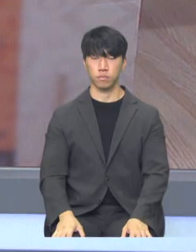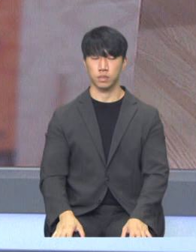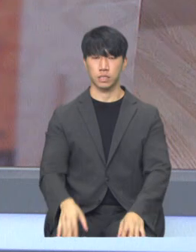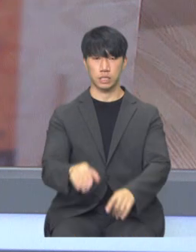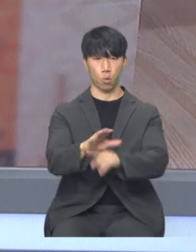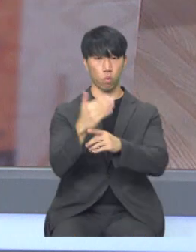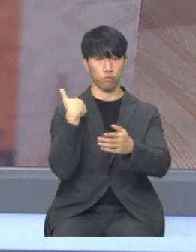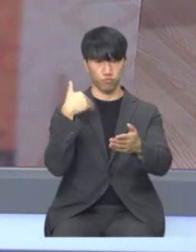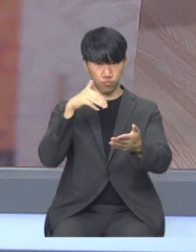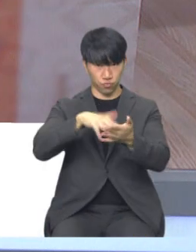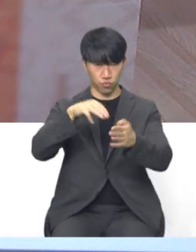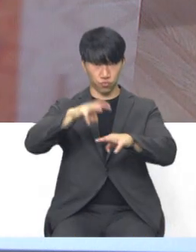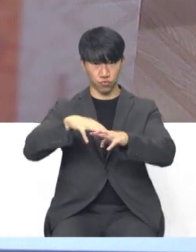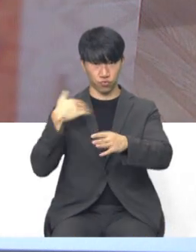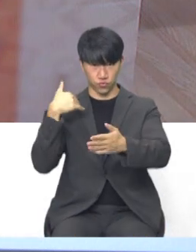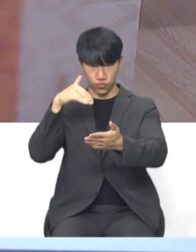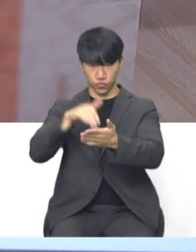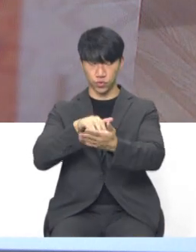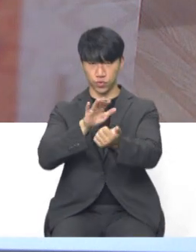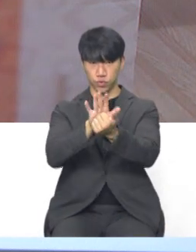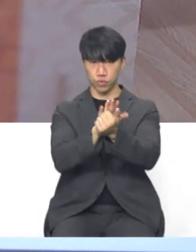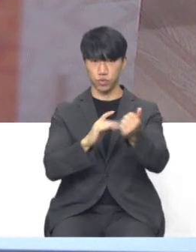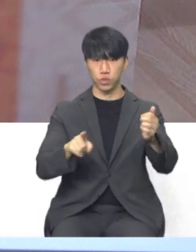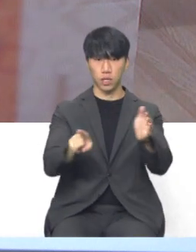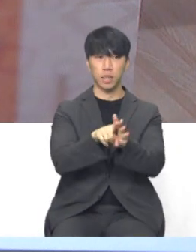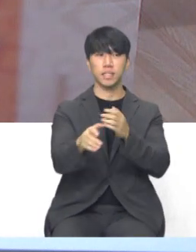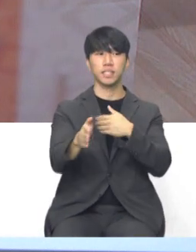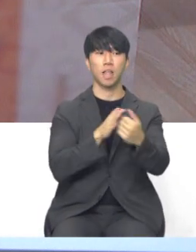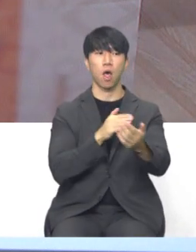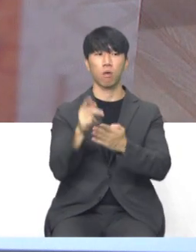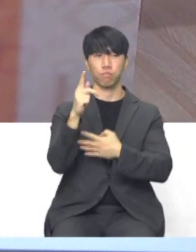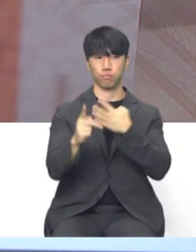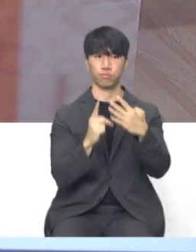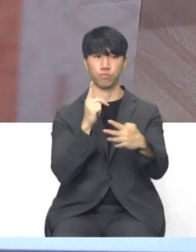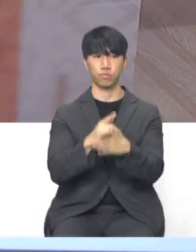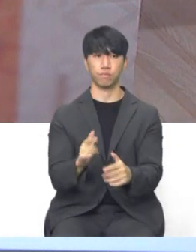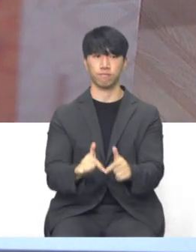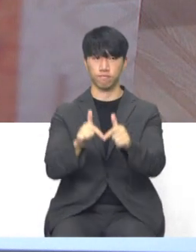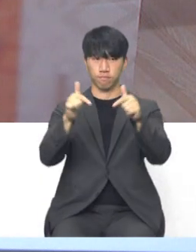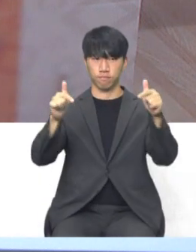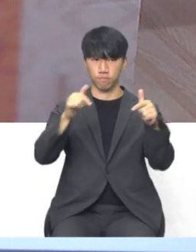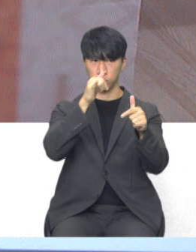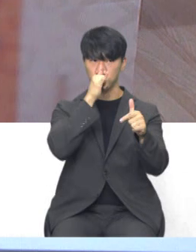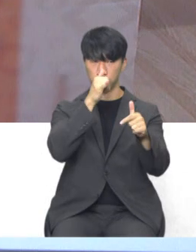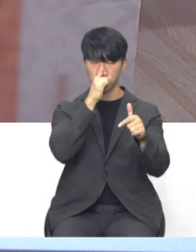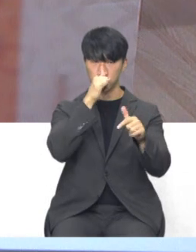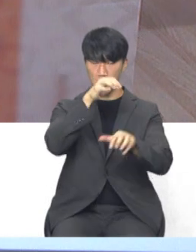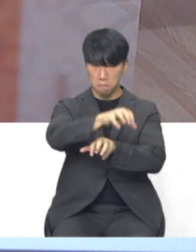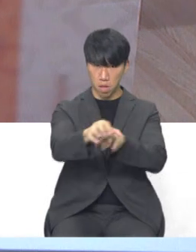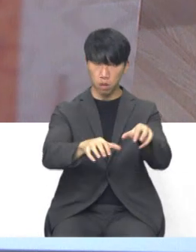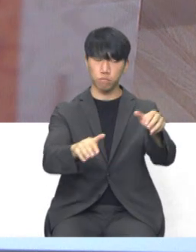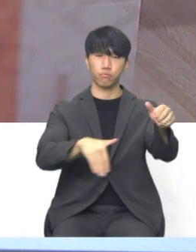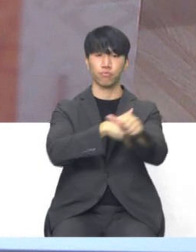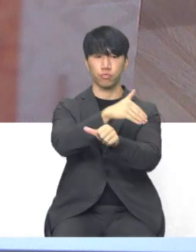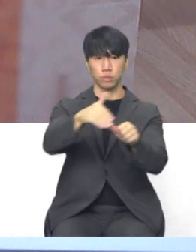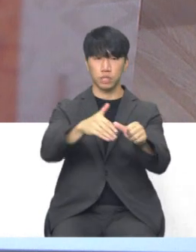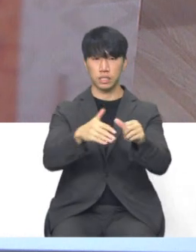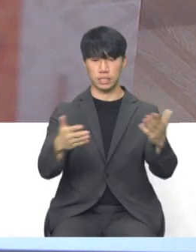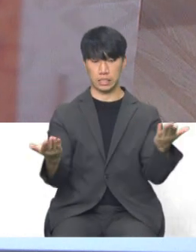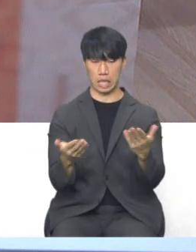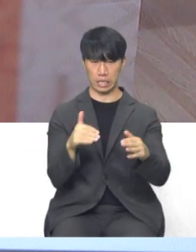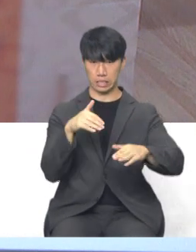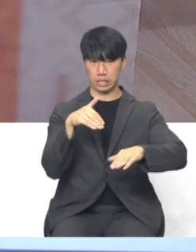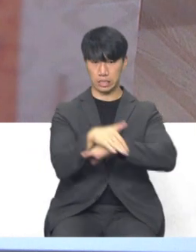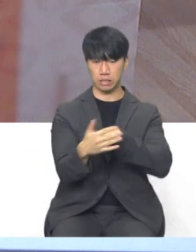귀농 귀촌을 준비하는 데 도움을 주기 위한 체험형 프로그램도 많아지고 있는데요. 마을에 대한 분위기와 일하는 방식